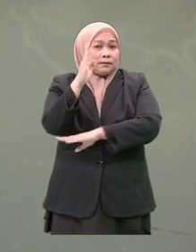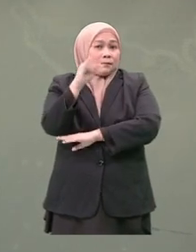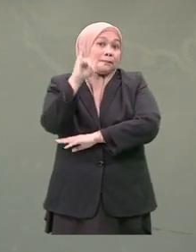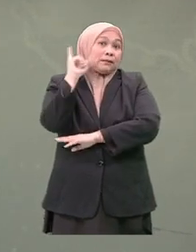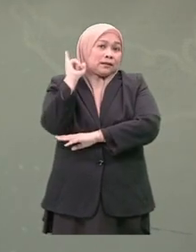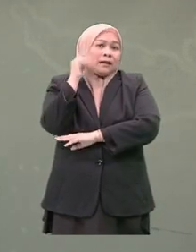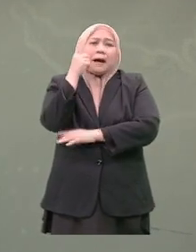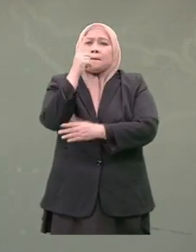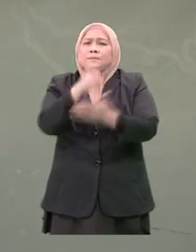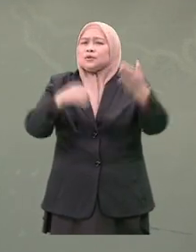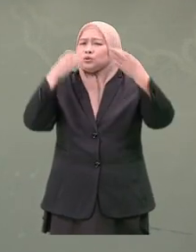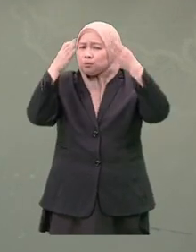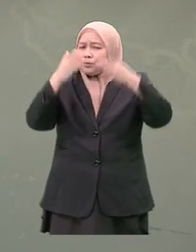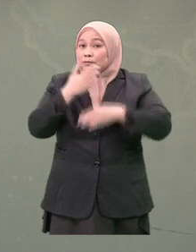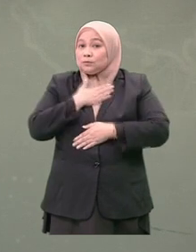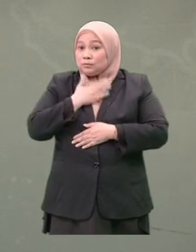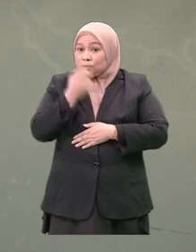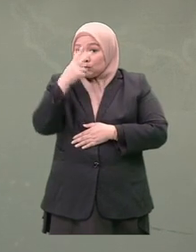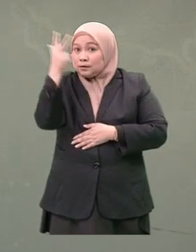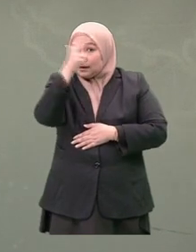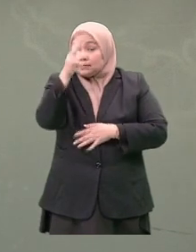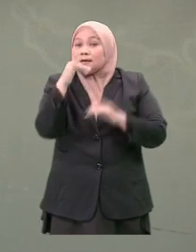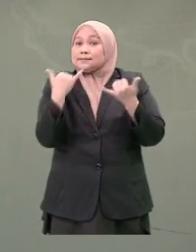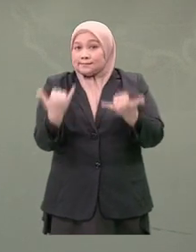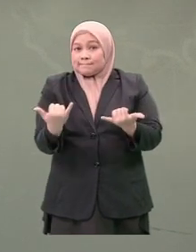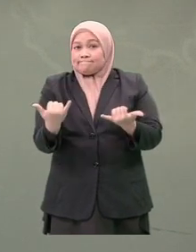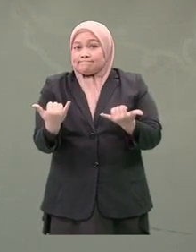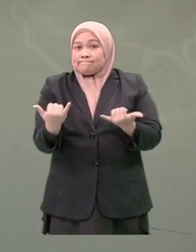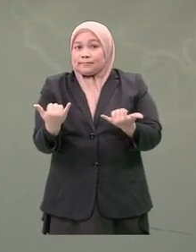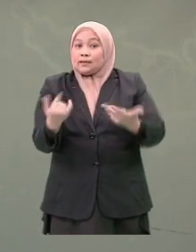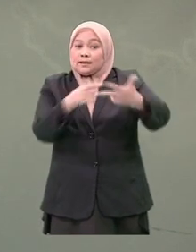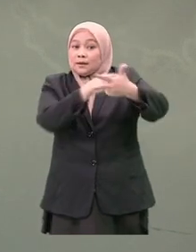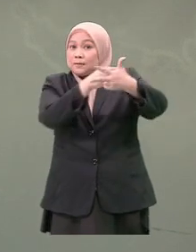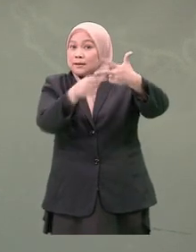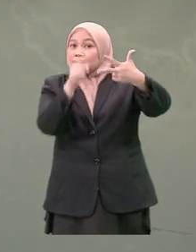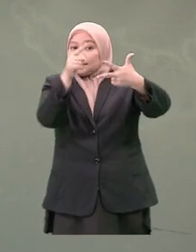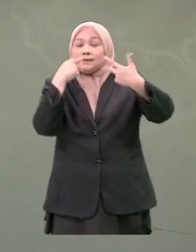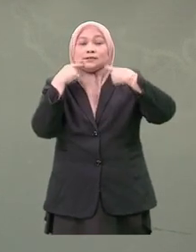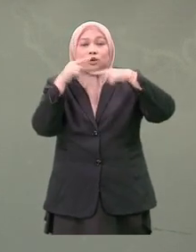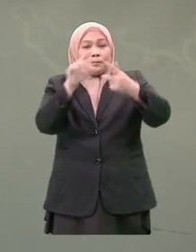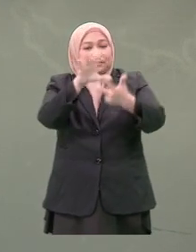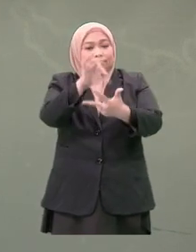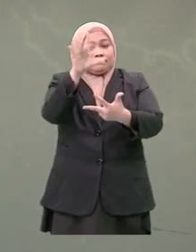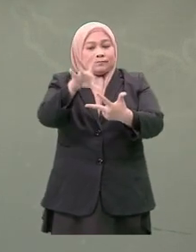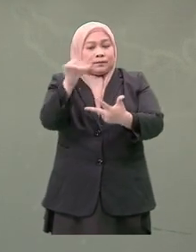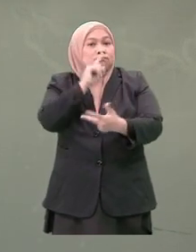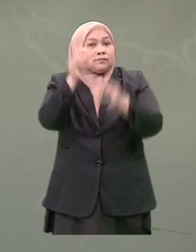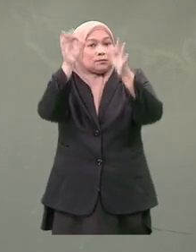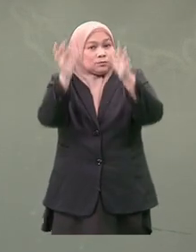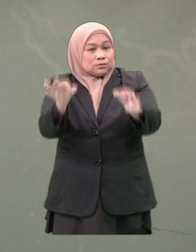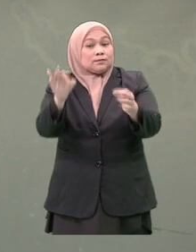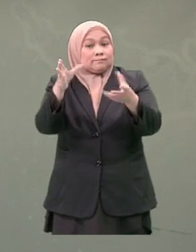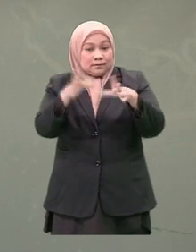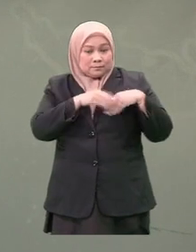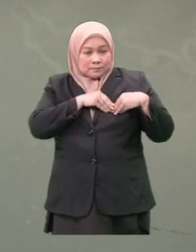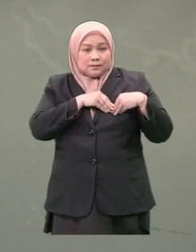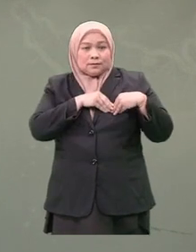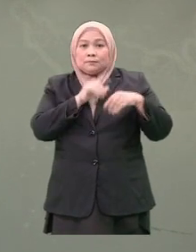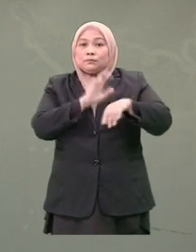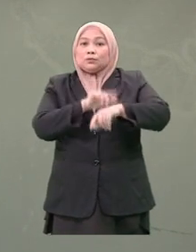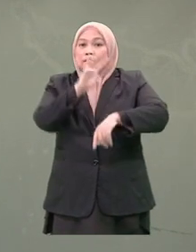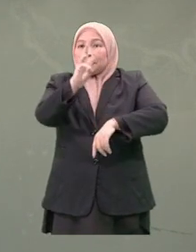apa tumpuan Anda pada Kerajaan sekarang kami berikan 3 pilihan jawaban dan ini keputusan yang diperoleh setegak